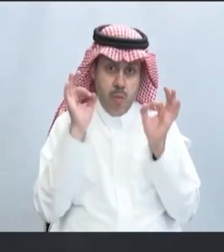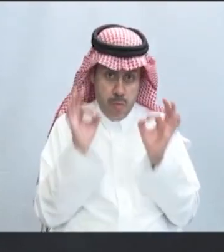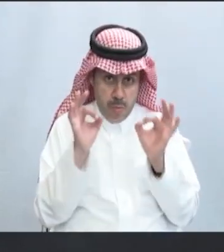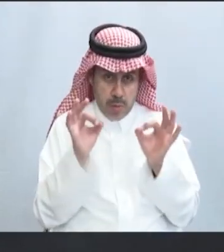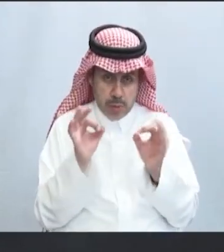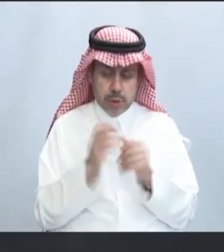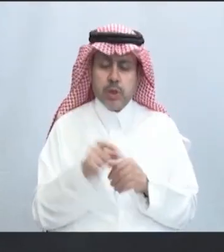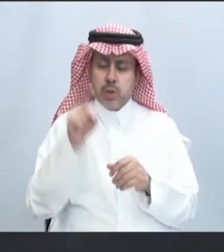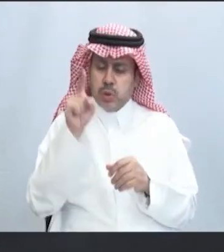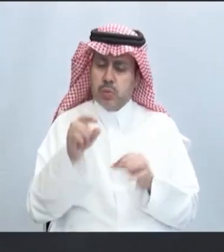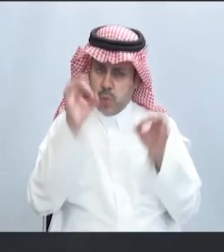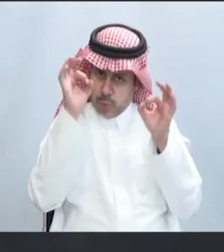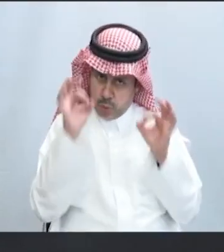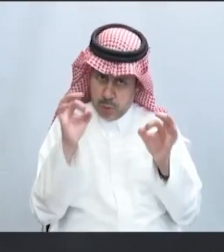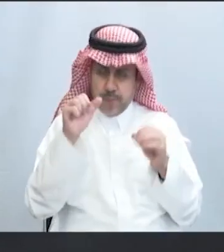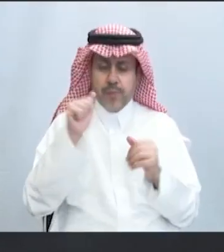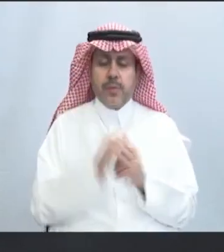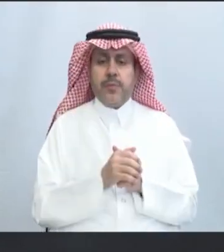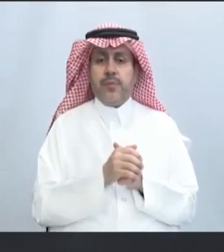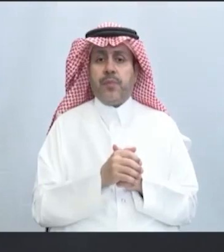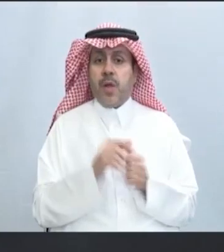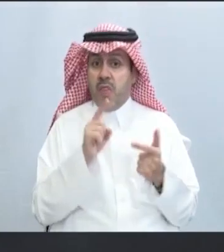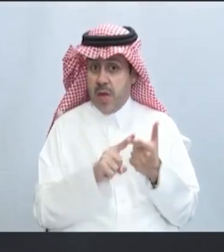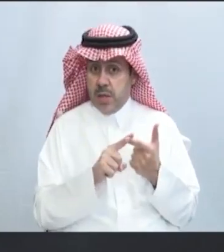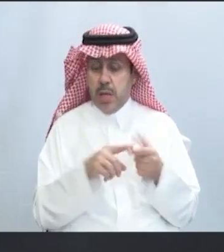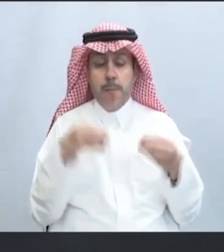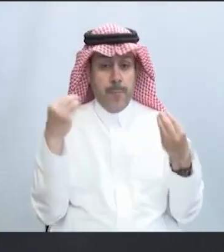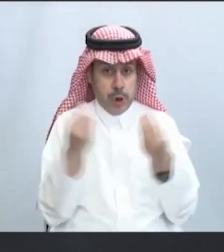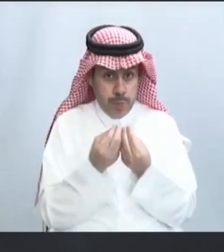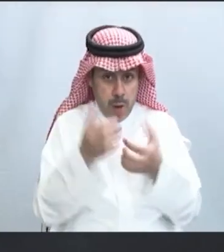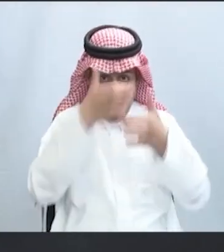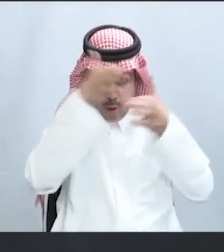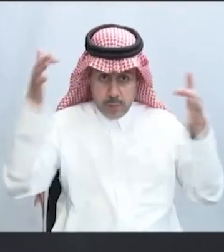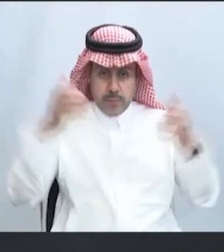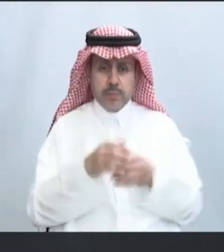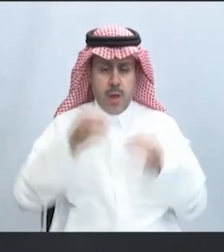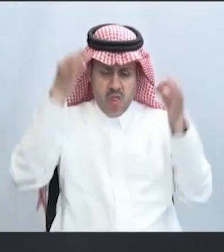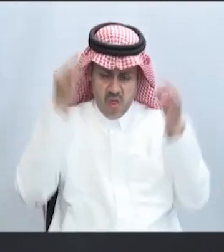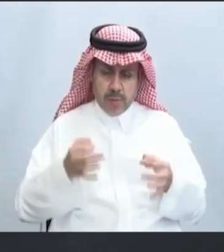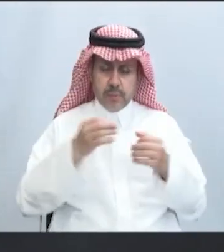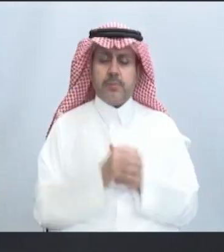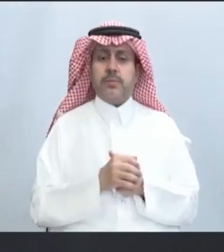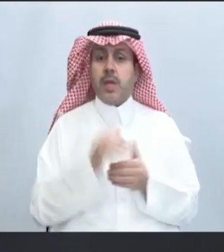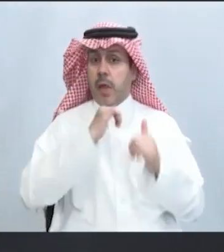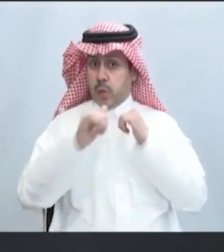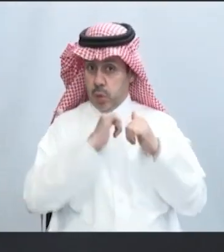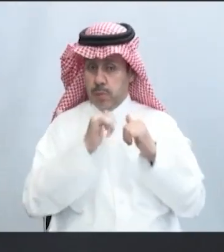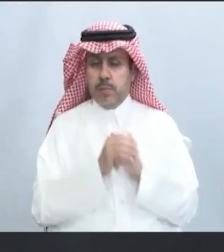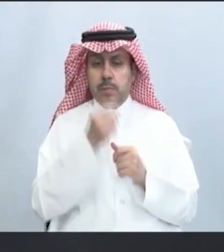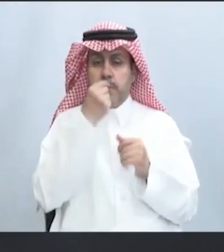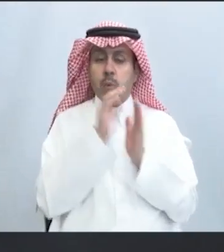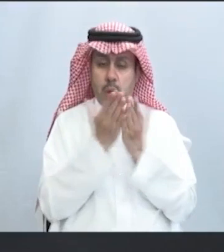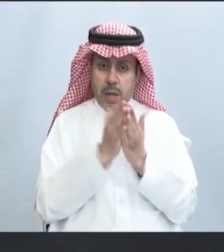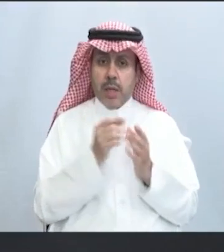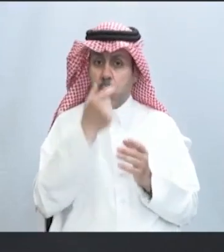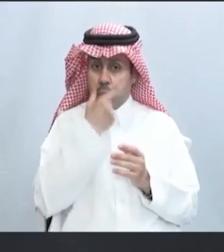يكون بطريق صحيح والامر الاخر بالاجماع بالاجماع اذا ثبت هذه الطرق من القران او السنه او